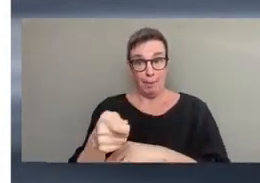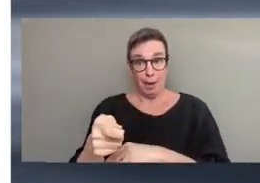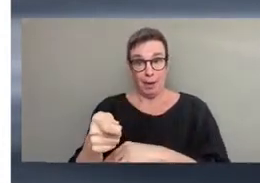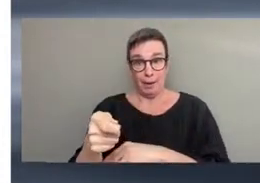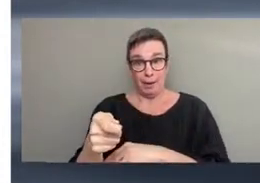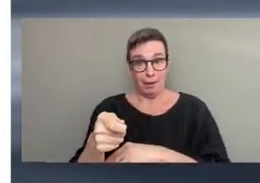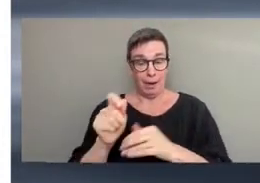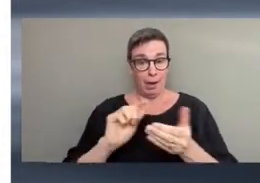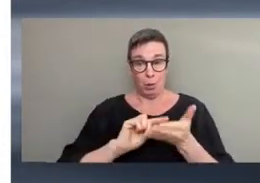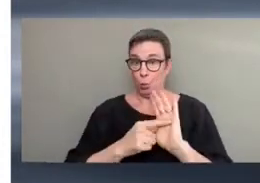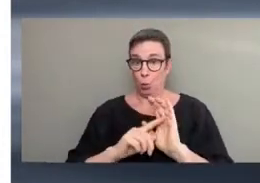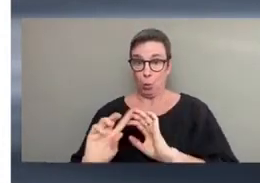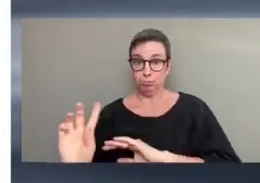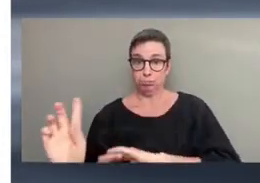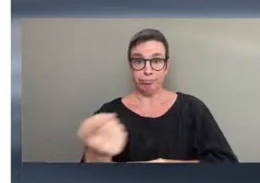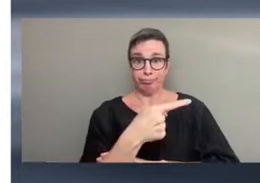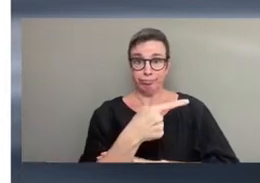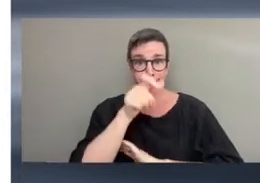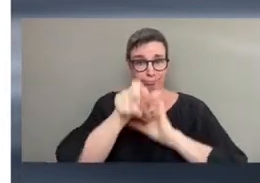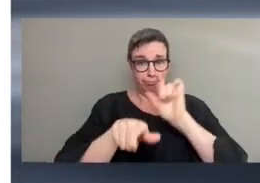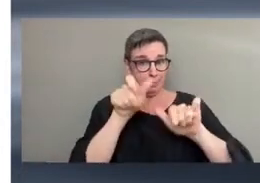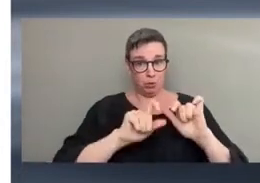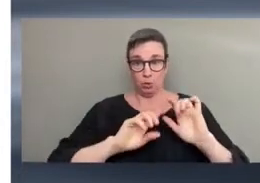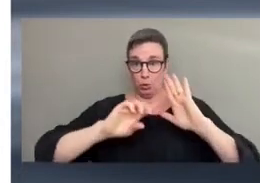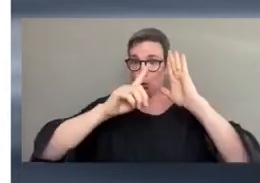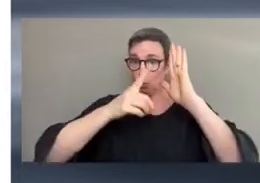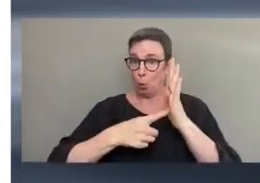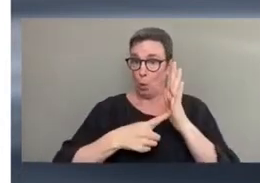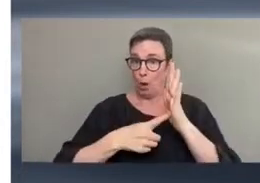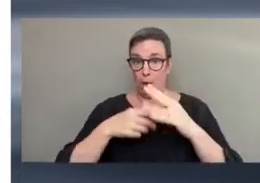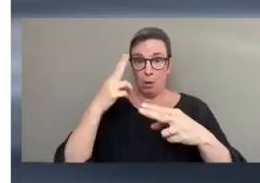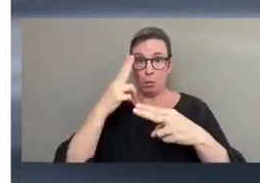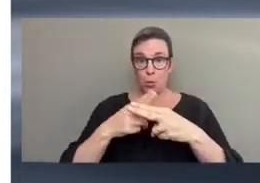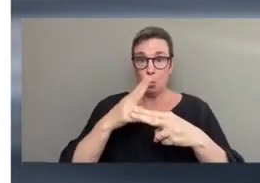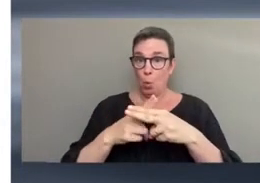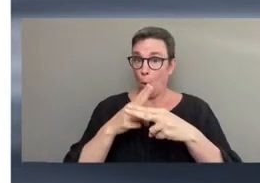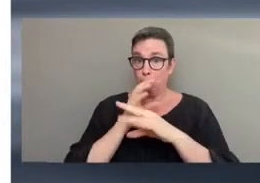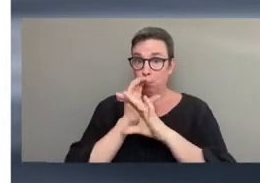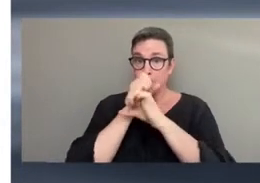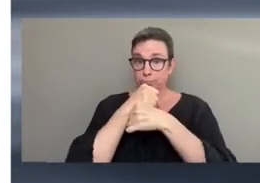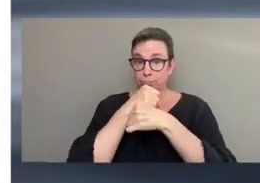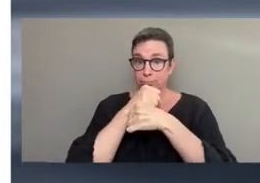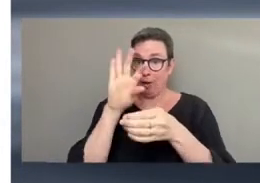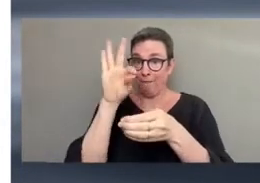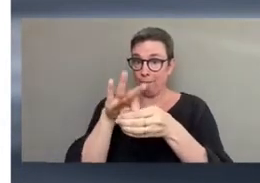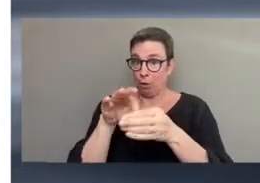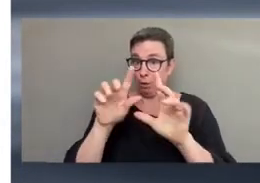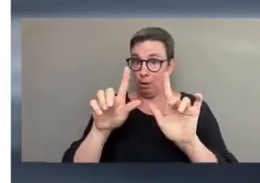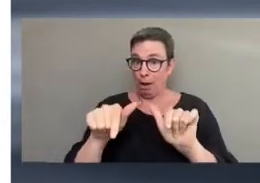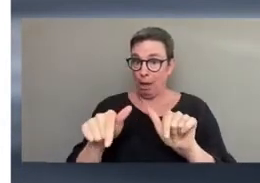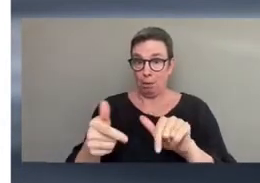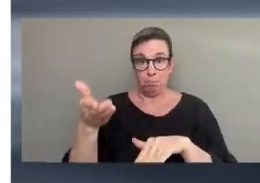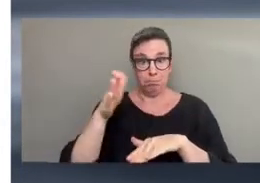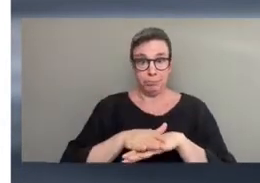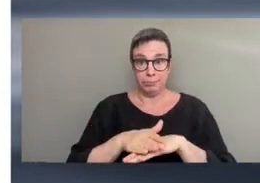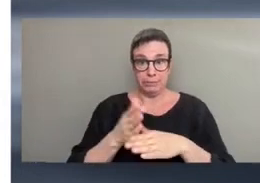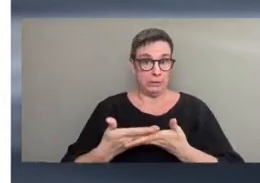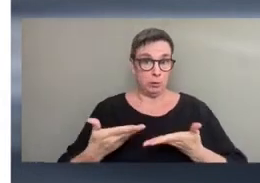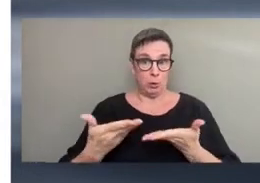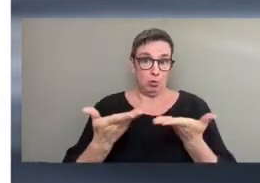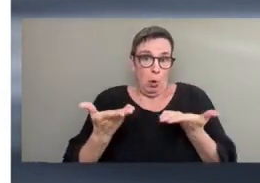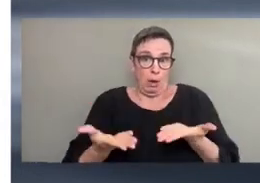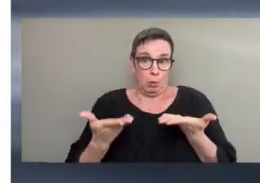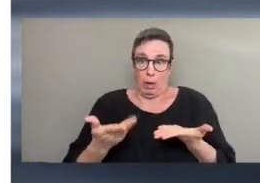droit de pouvoir voter de façon anonyme et secrète, ce qui n'est absolument pas le cas